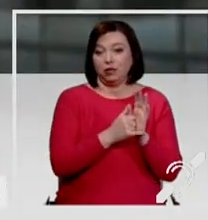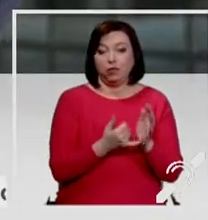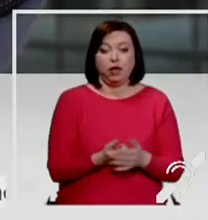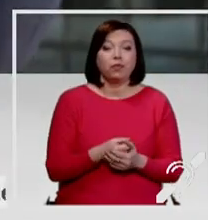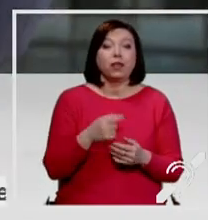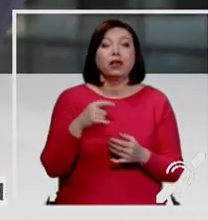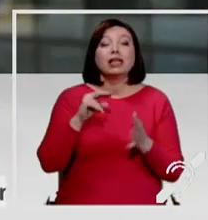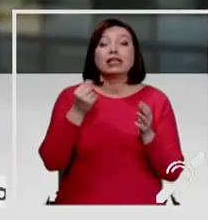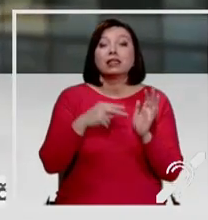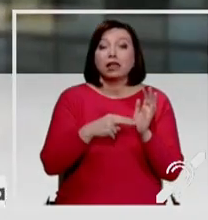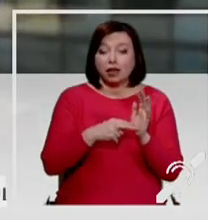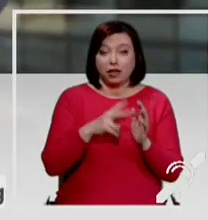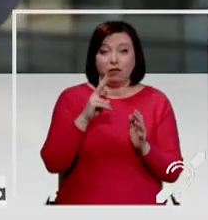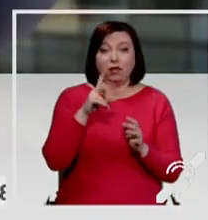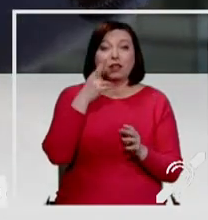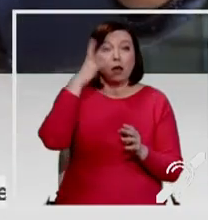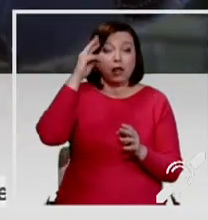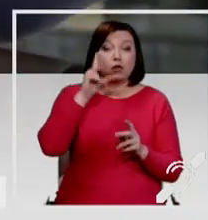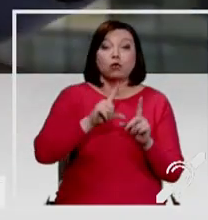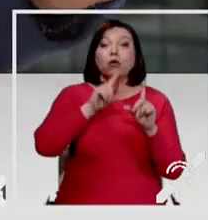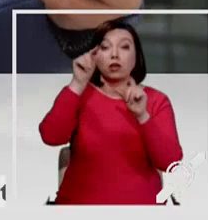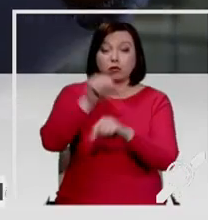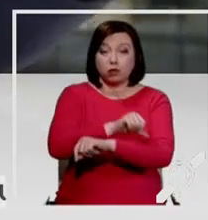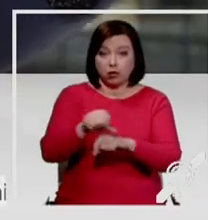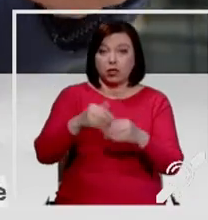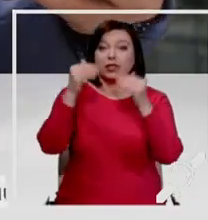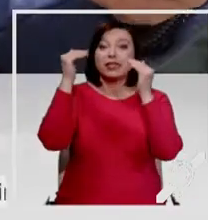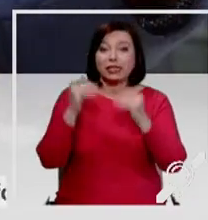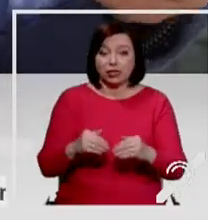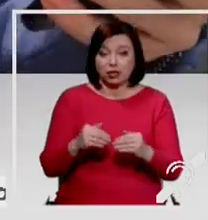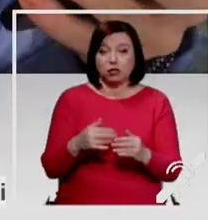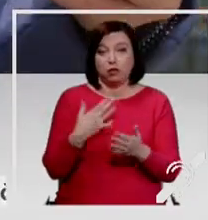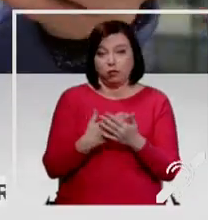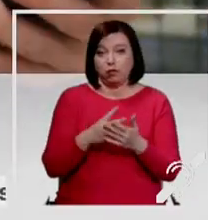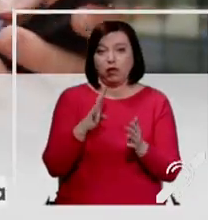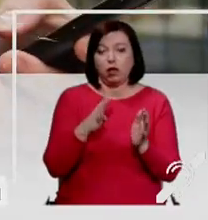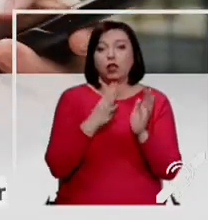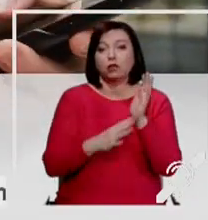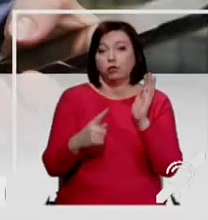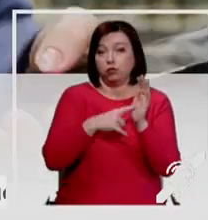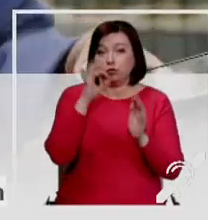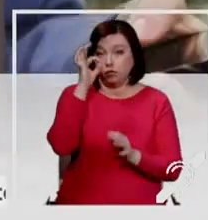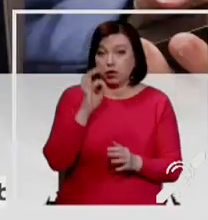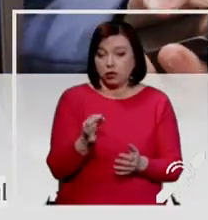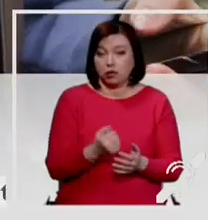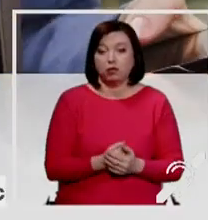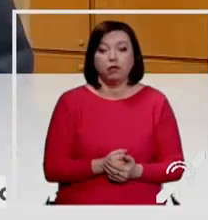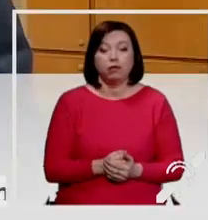pentru cetățenii moldoveni care pleacă în Uniunea Europeană au scăzut de până la 96%.